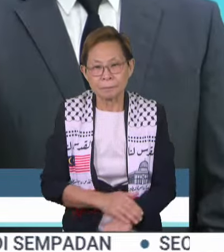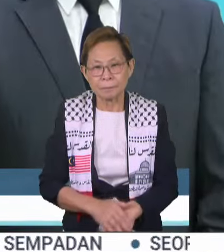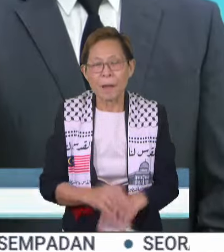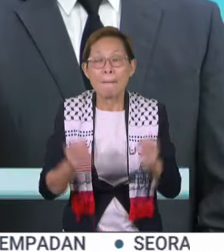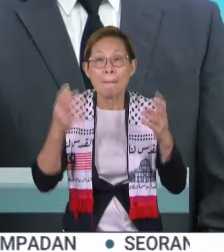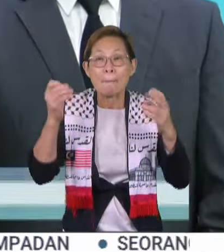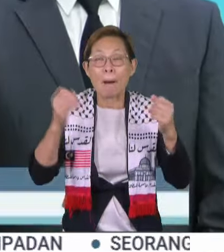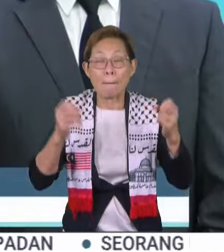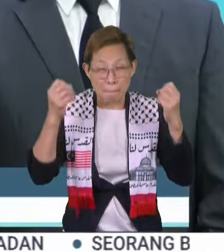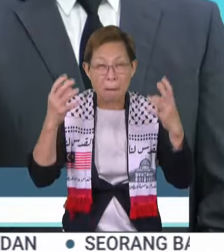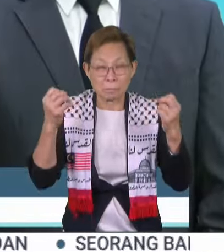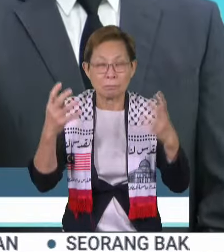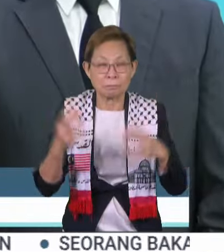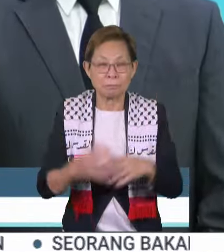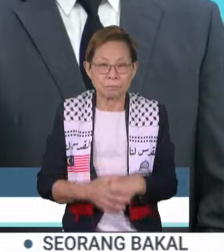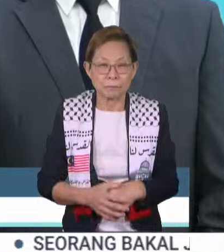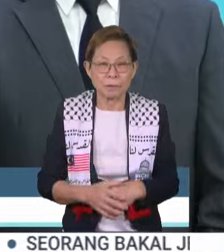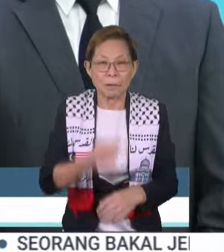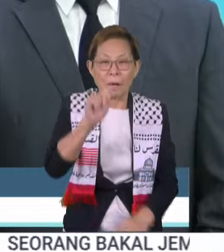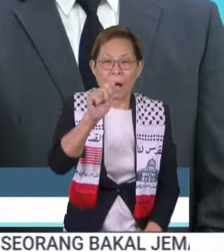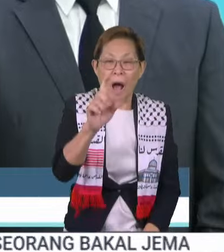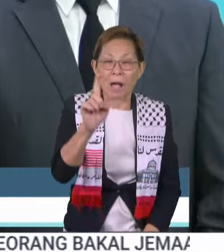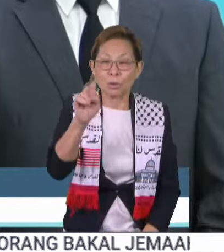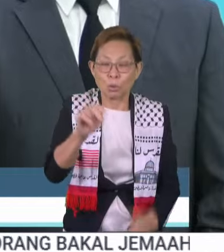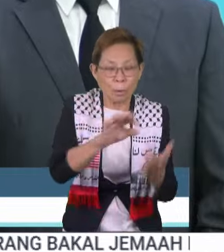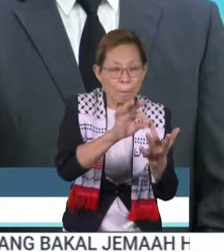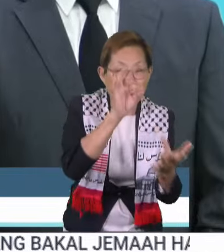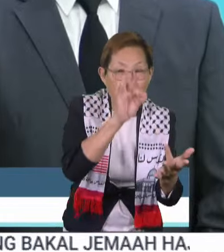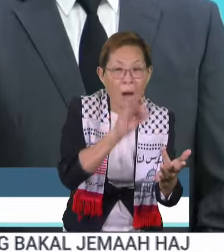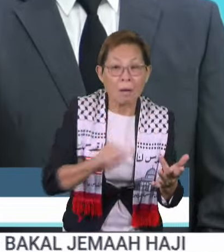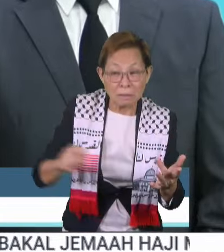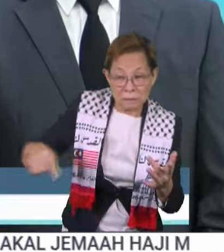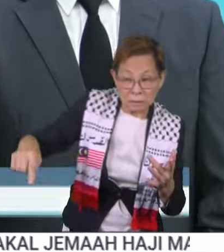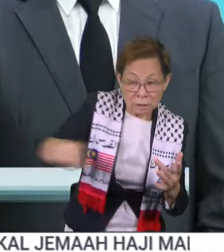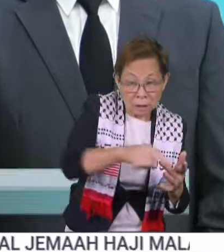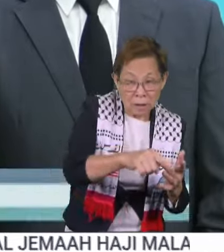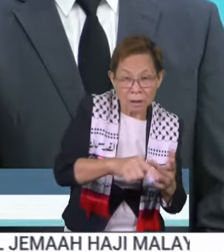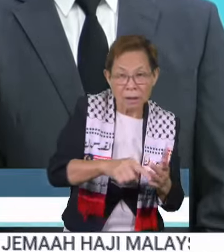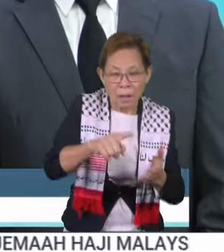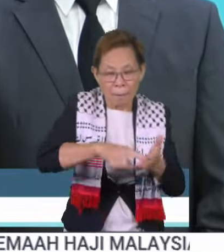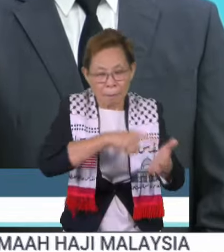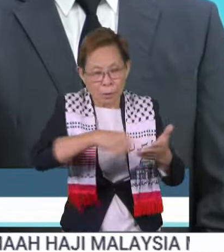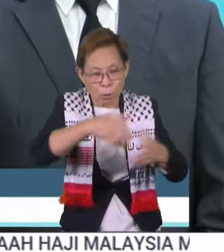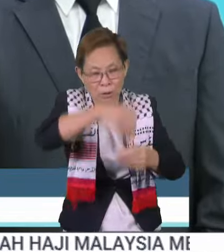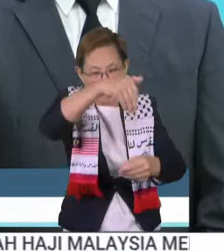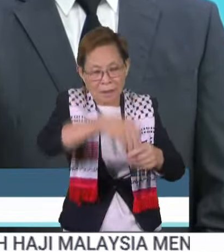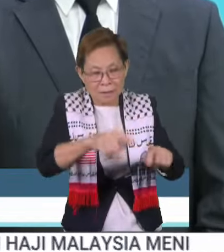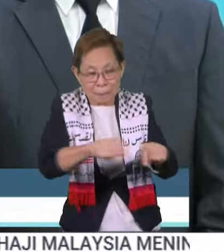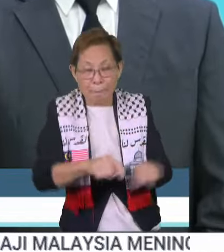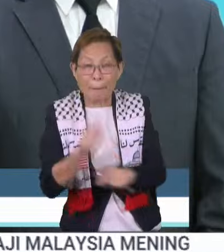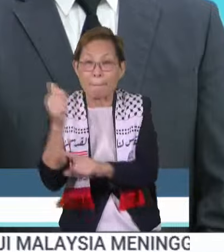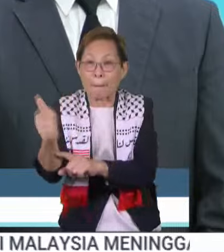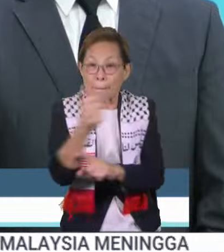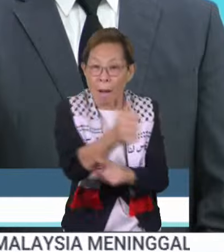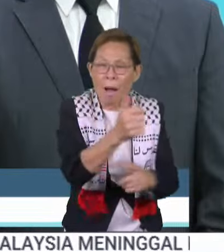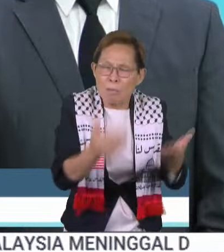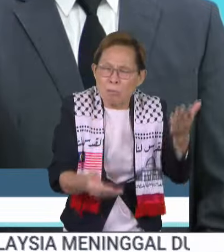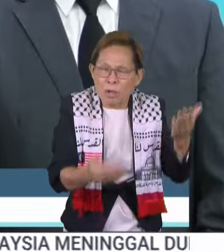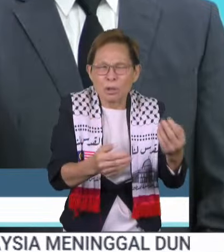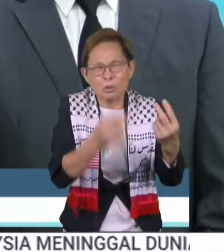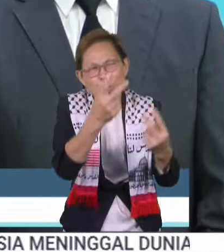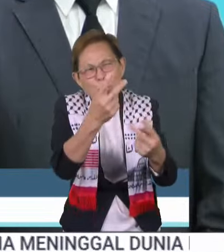Kebanyakanlah sebahagian besar adun yang dipilih ini sebenarnya mereka juga merupakan pengundi di kawasan mereka. Mungkin ada 2-3 yang